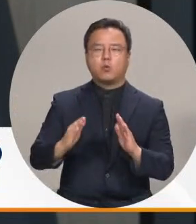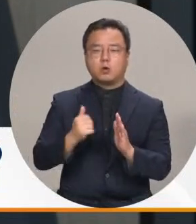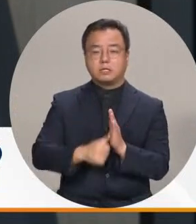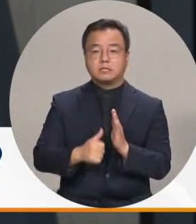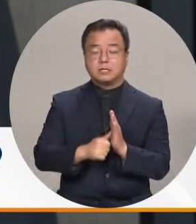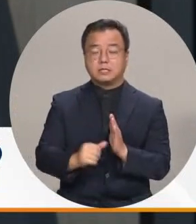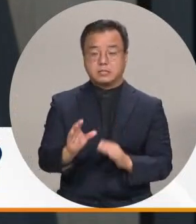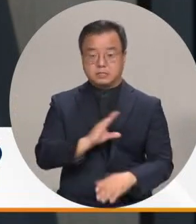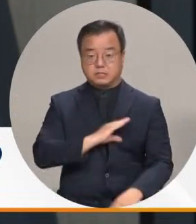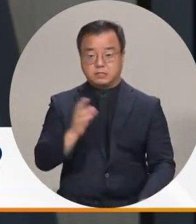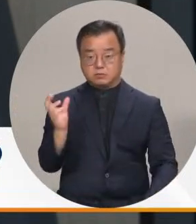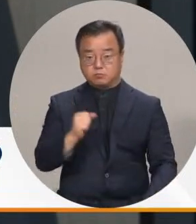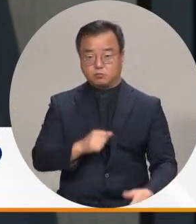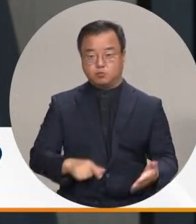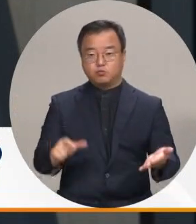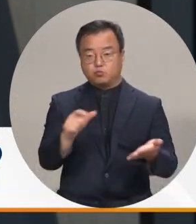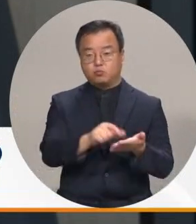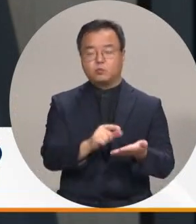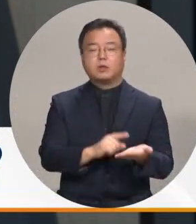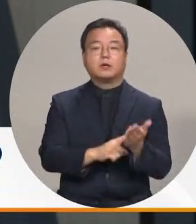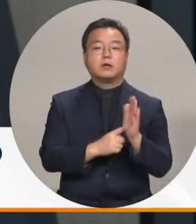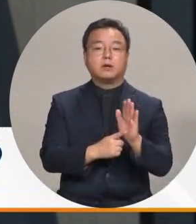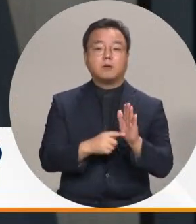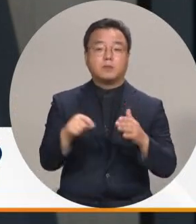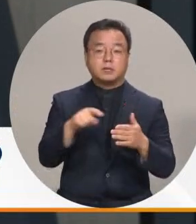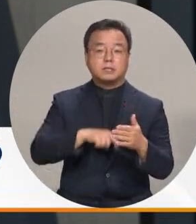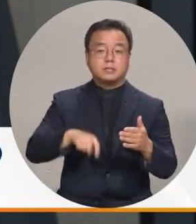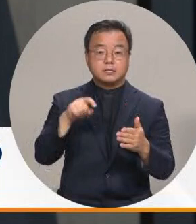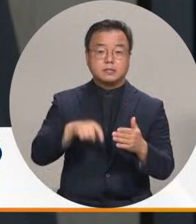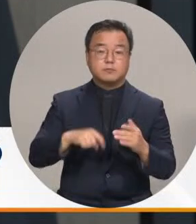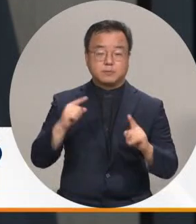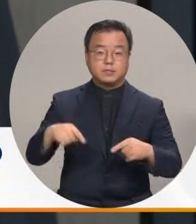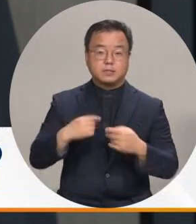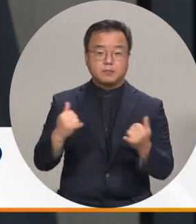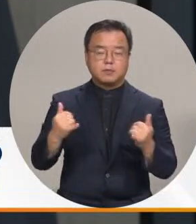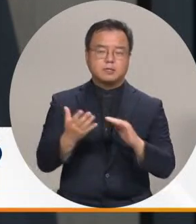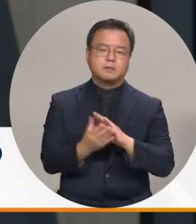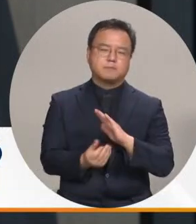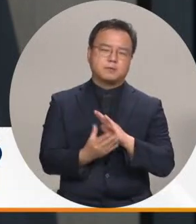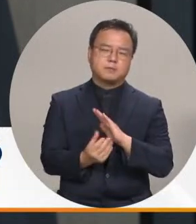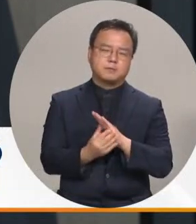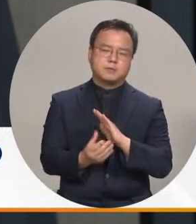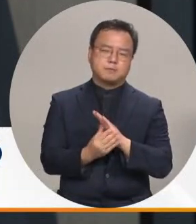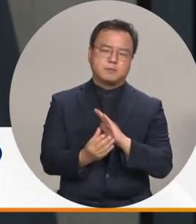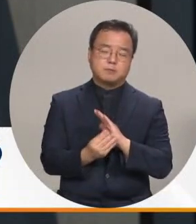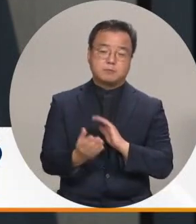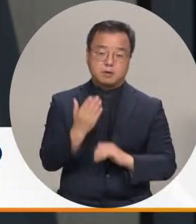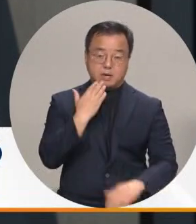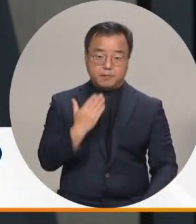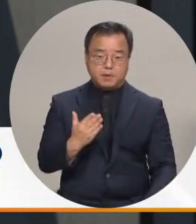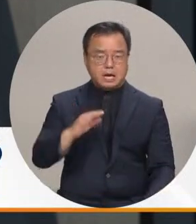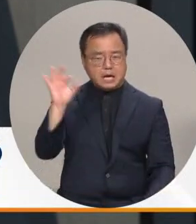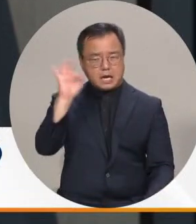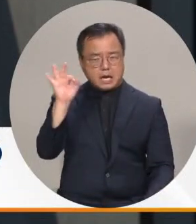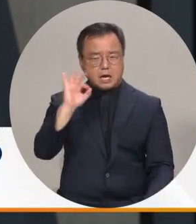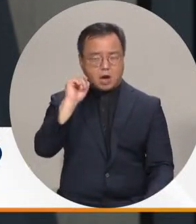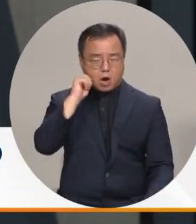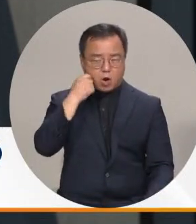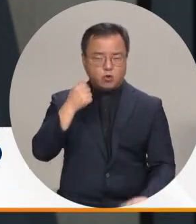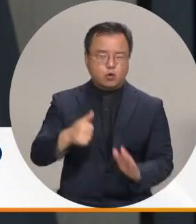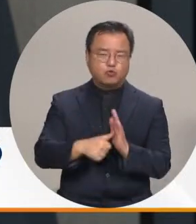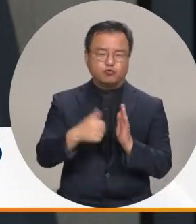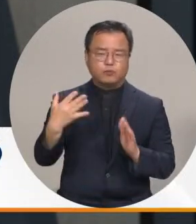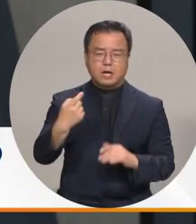탑재를 합니다 그러면 그 공간에 있는 참여자들의 일을 이제 다운을 받게 되는데 구하기 어려운 유명 학원이나